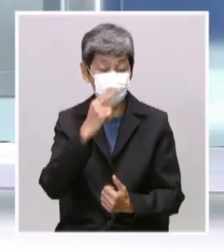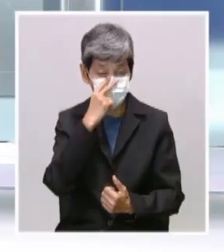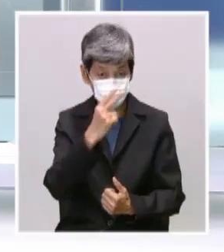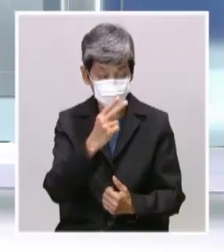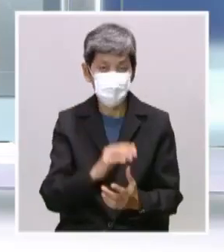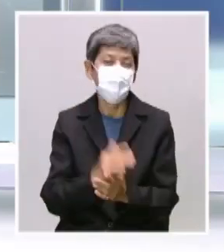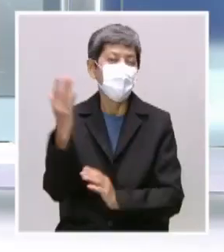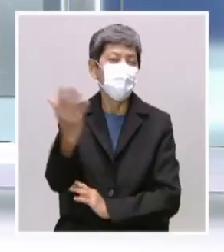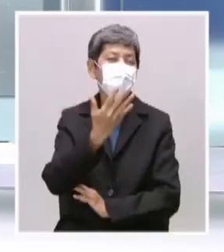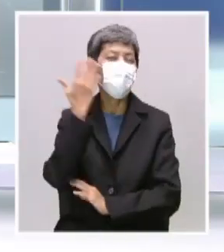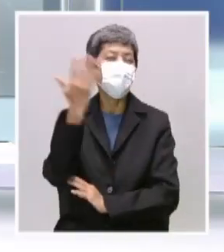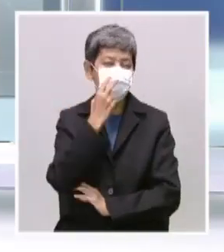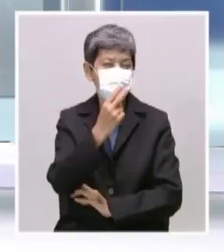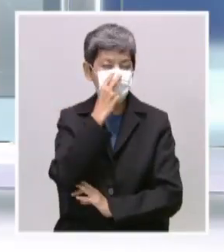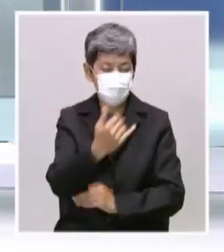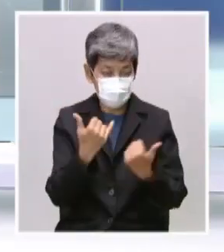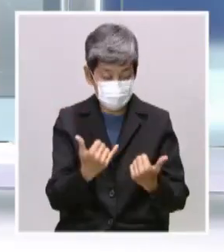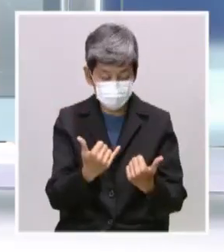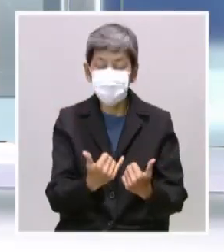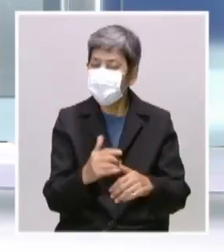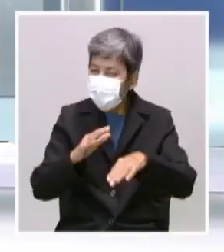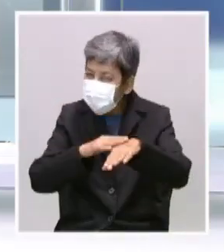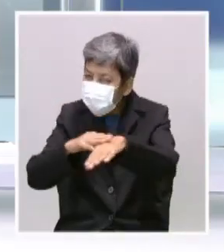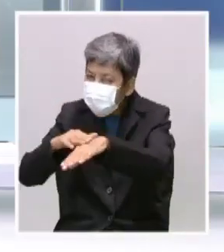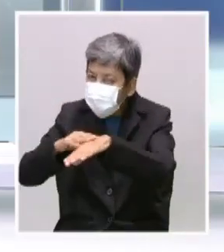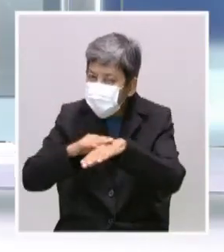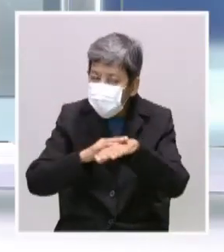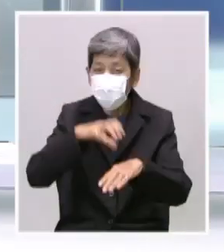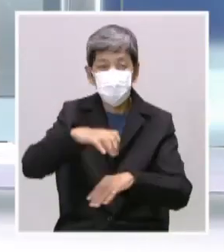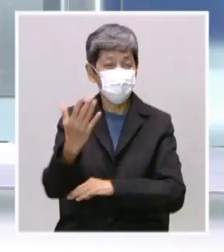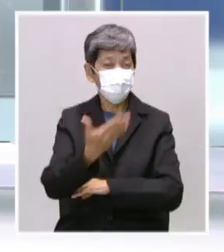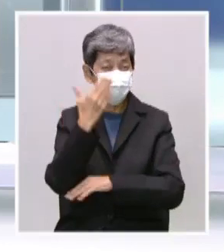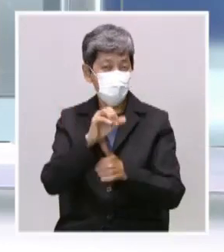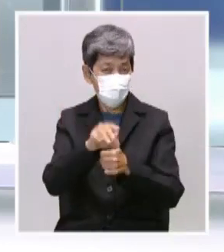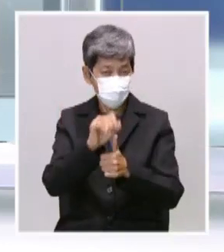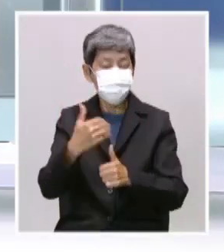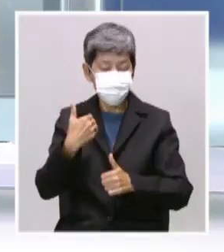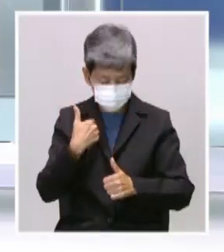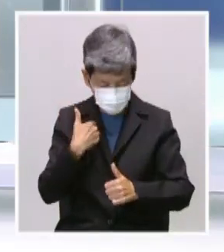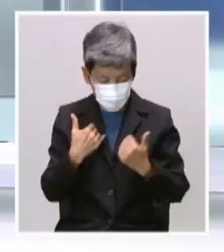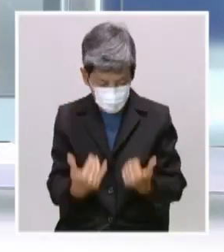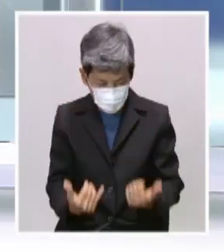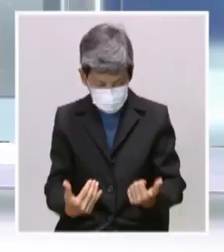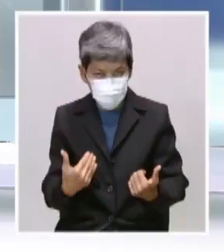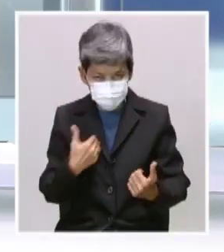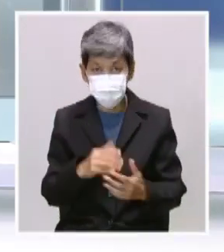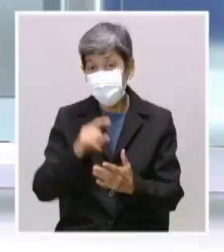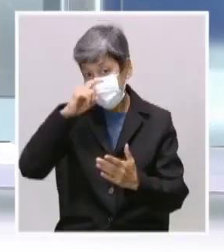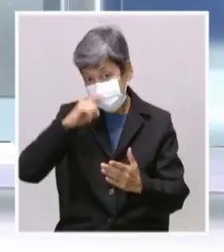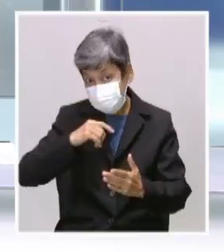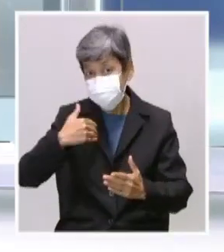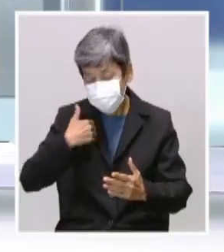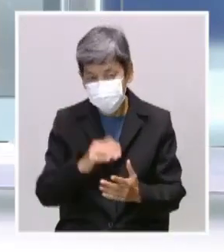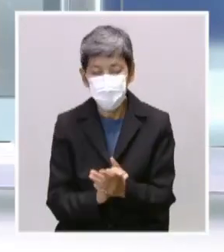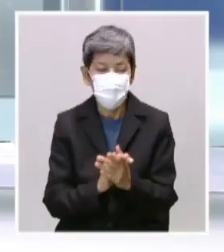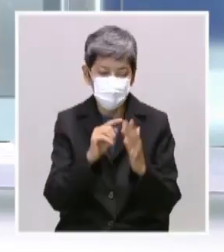ติดตามเรื่องของสภาพอากาศกันหน่อยนะคะหยิบยกมาย้ำเตือนกันค่ะตามที่กรมอุตุนิยมวิทยาประกาศเตือนนะคะว่าวันนี้ประเทศไทยเรานะ